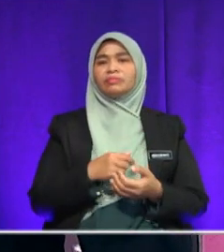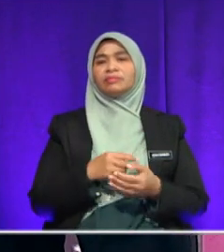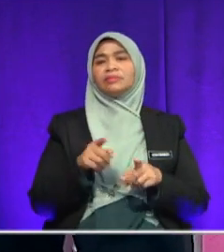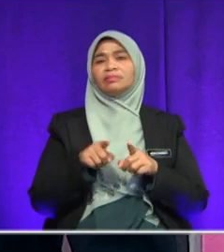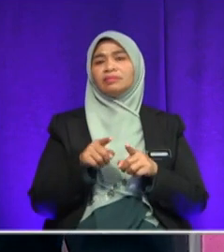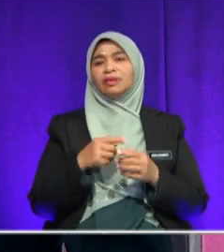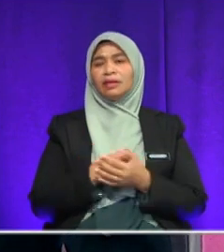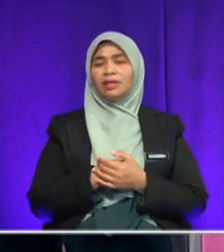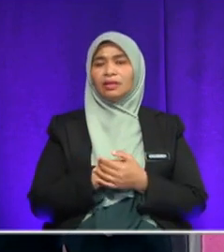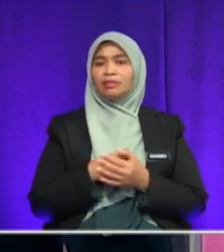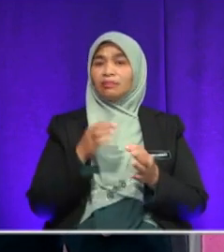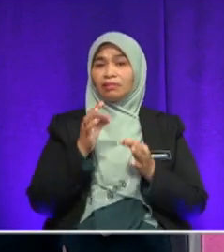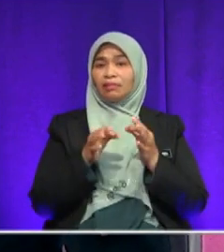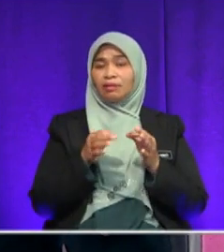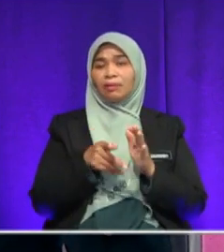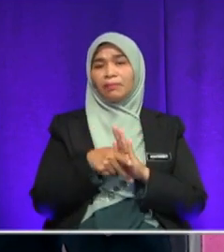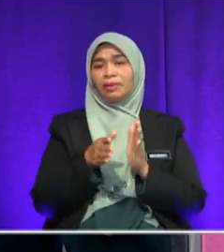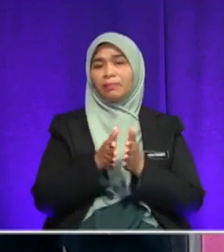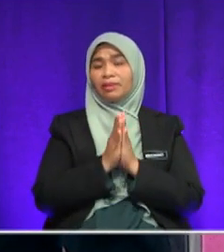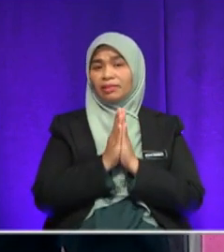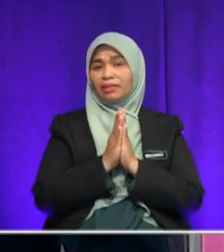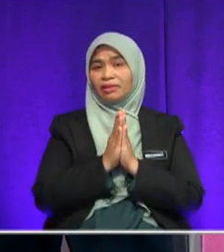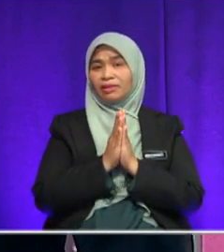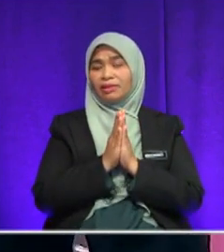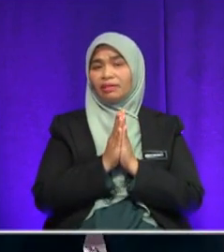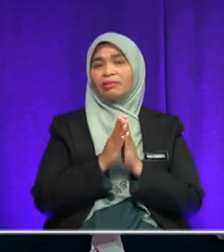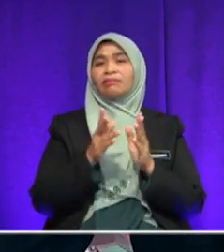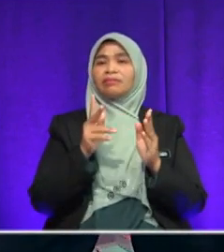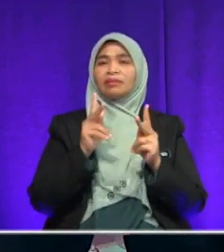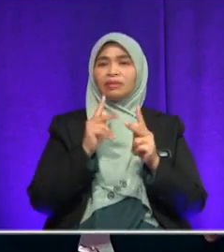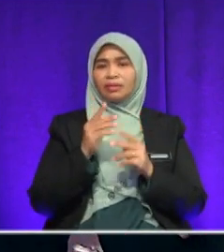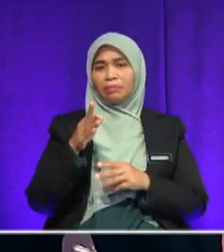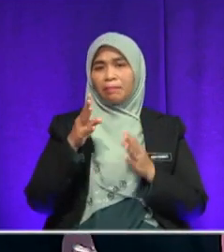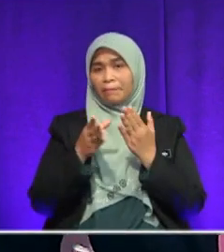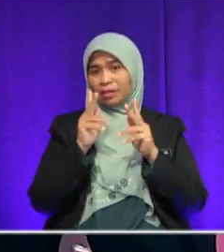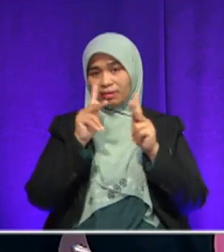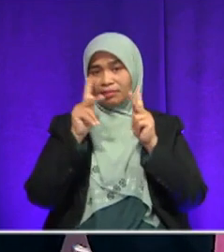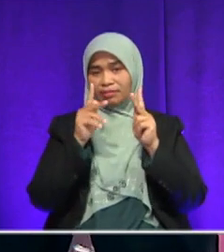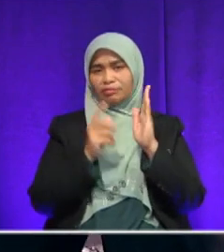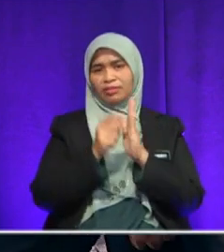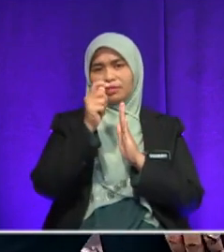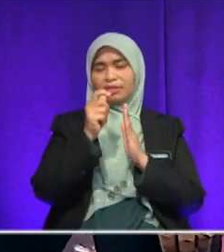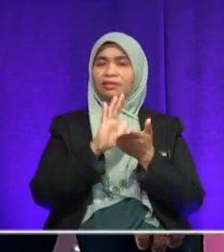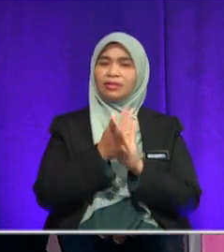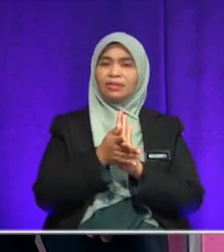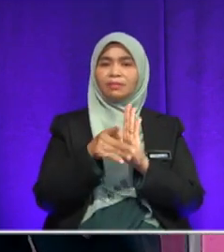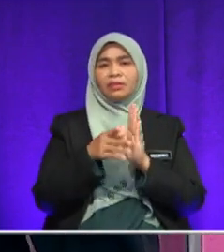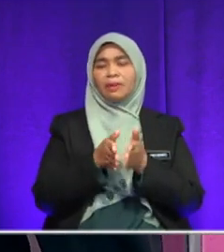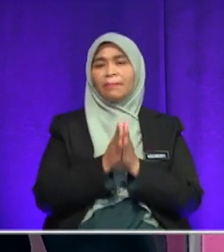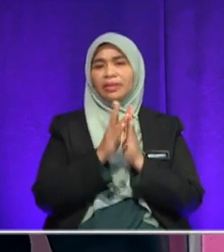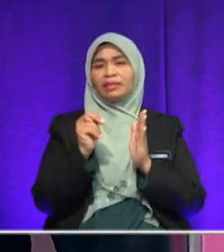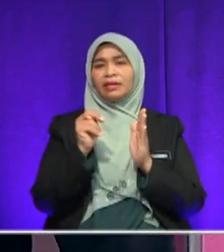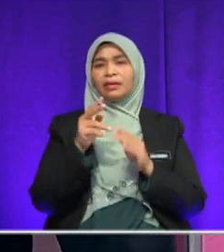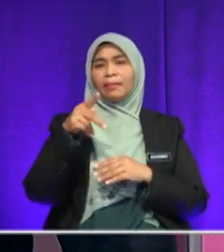jatuh. Dalam masa yang sama, permintaan ke atas petrol juga akan jatuh. Sebab apa? Sebab kereta dan